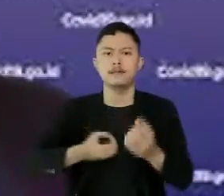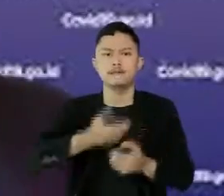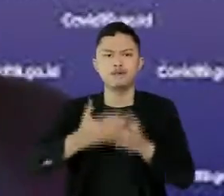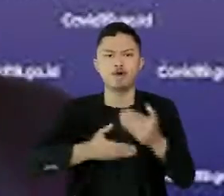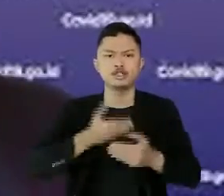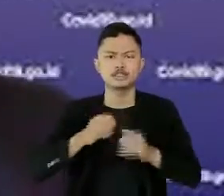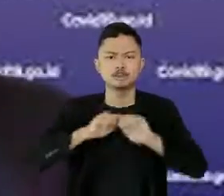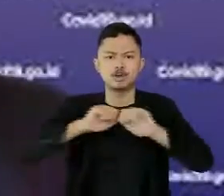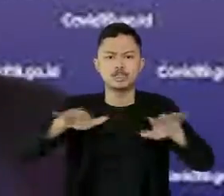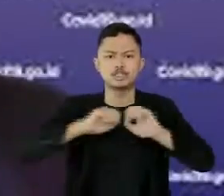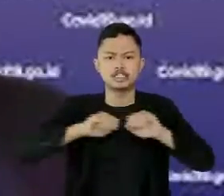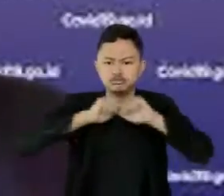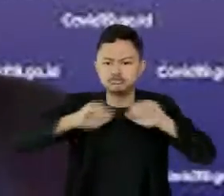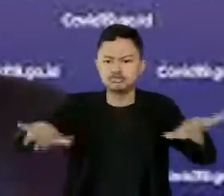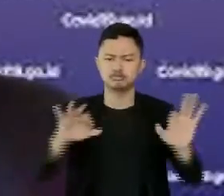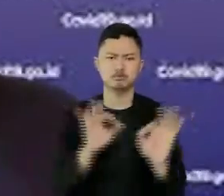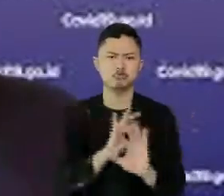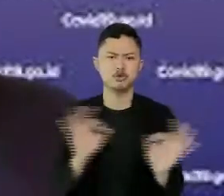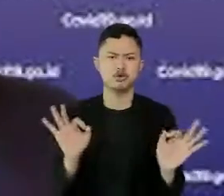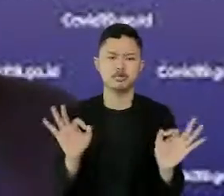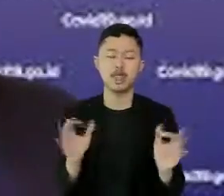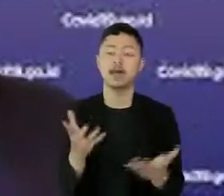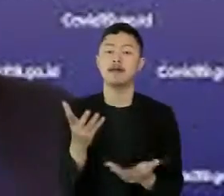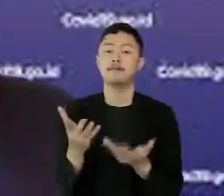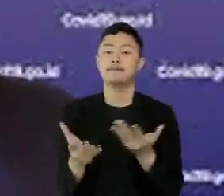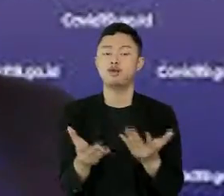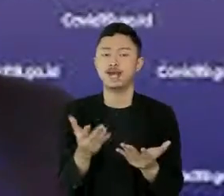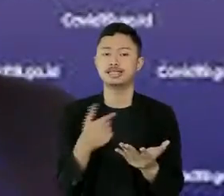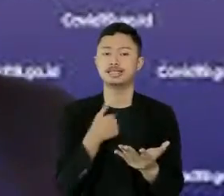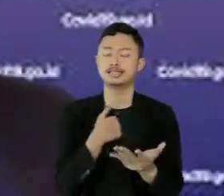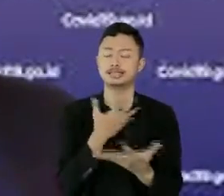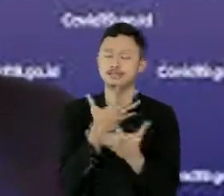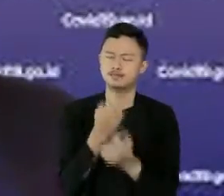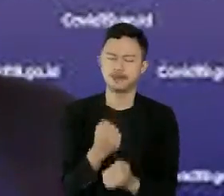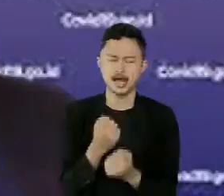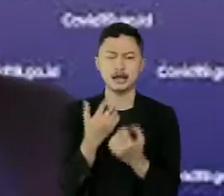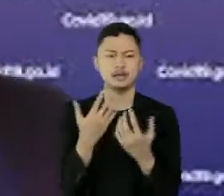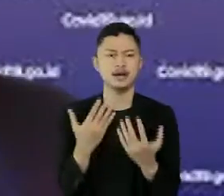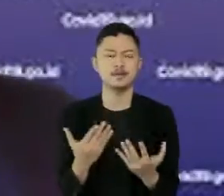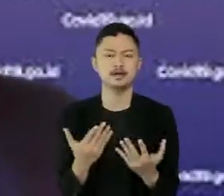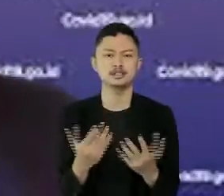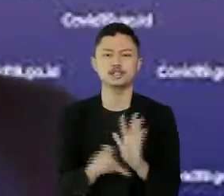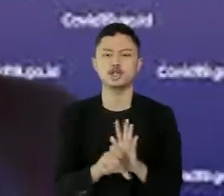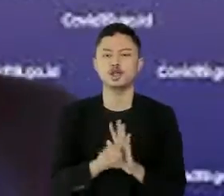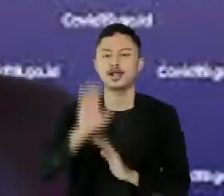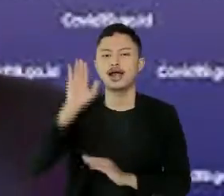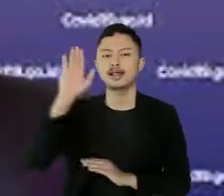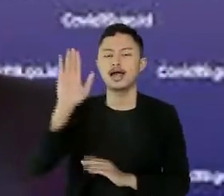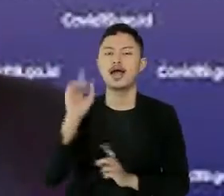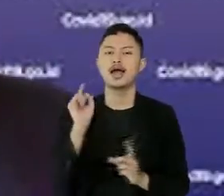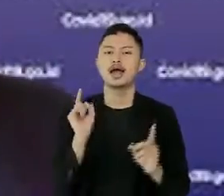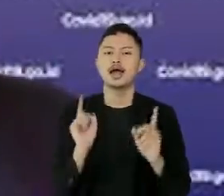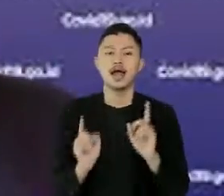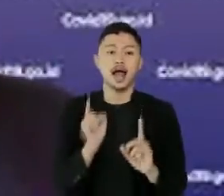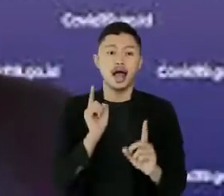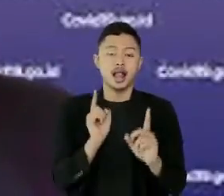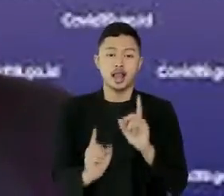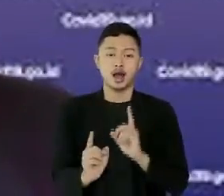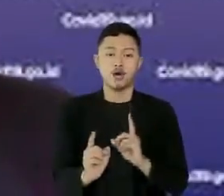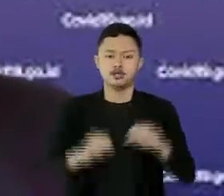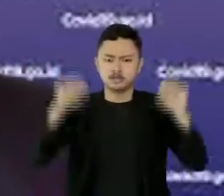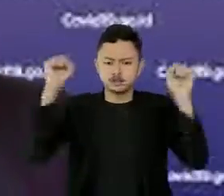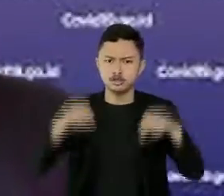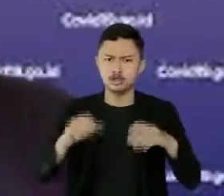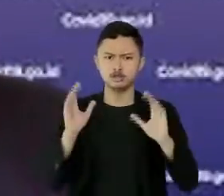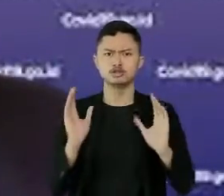yang kurang masif dan lain sebagainya. Nah, mungkin saya berharap ketika memang nanti kita sudah